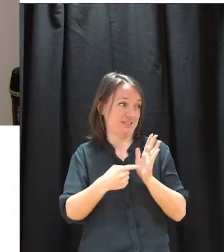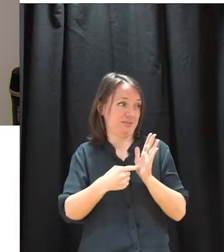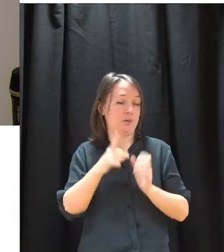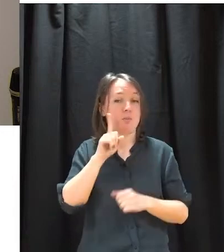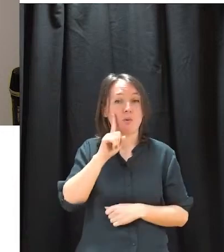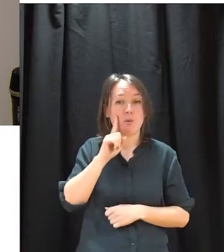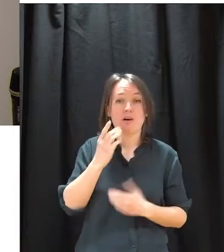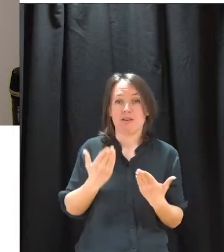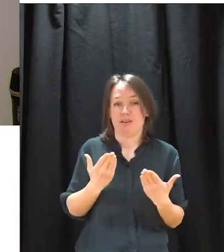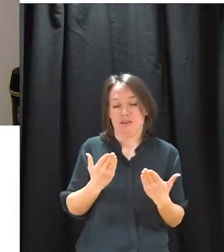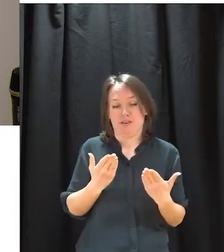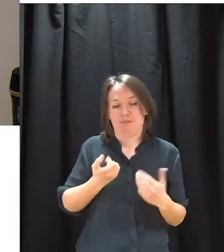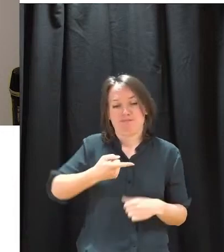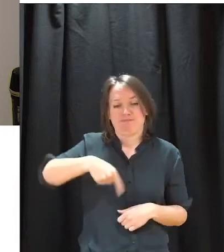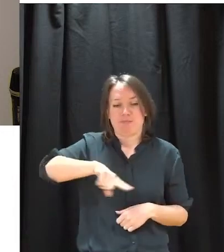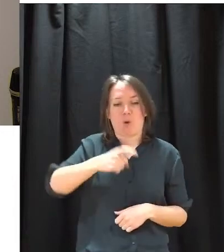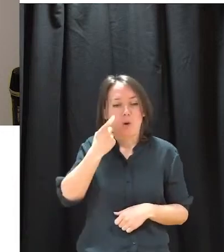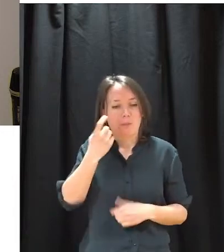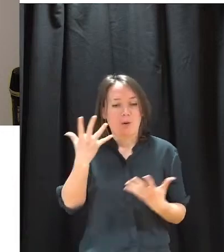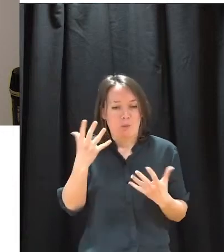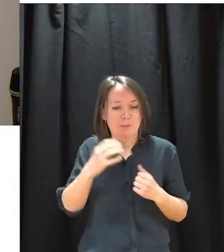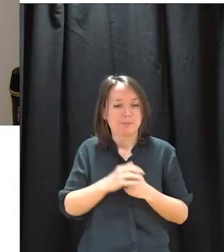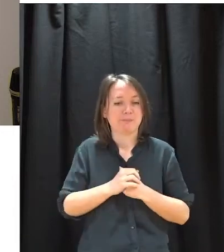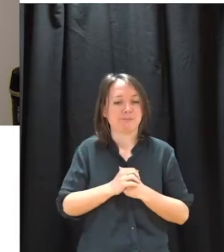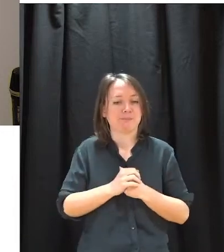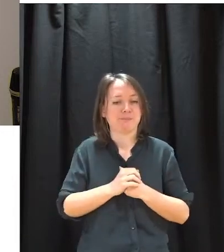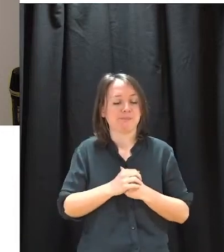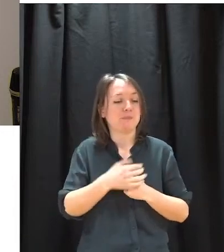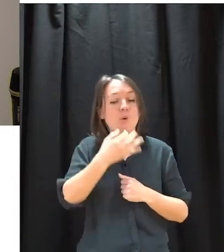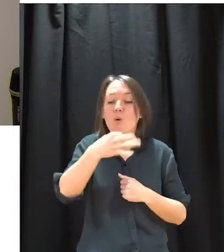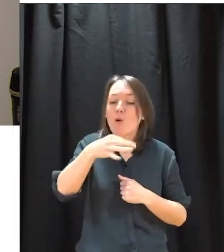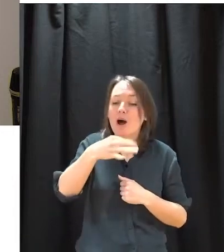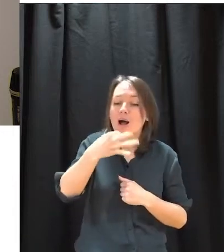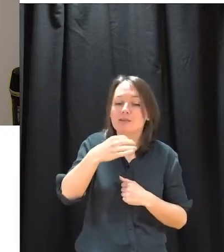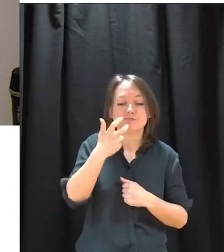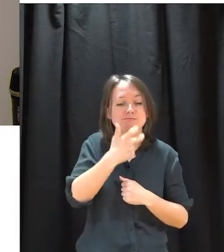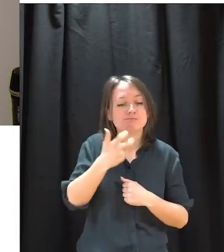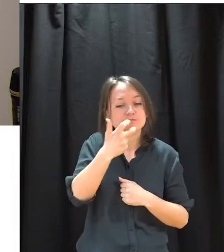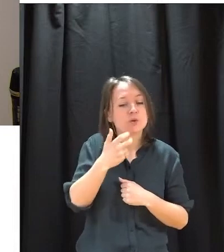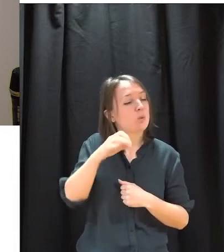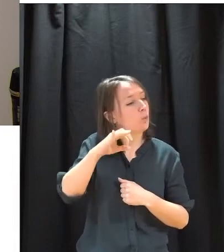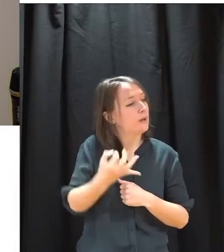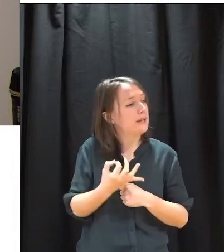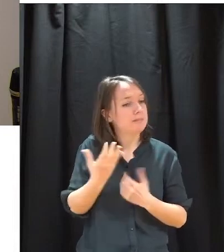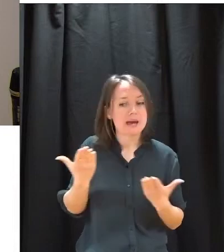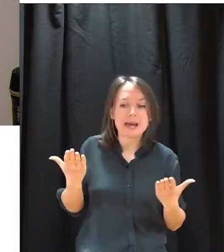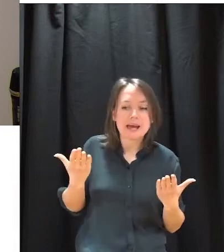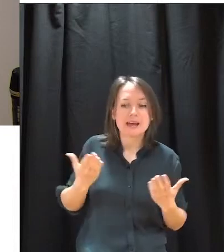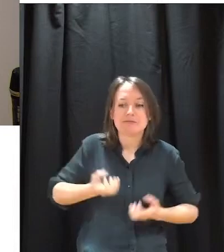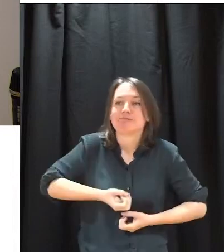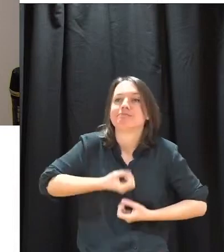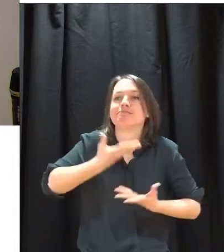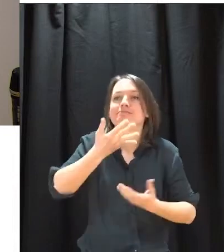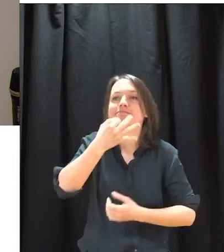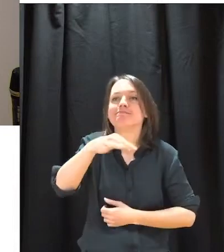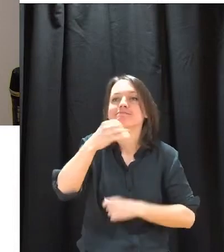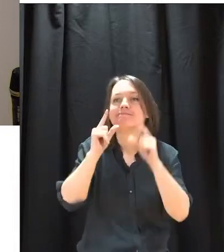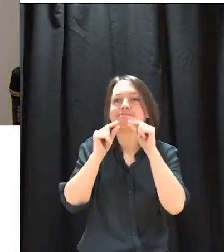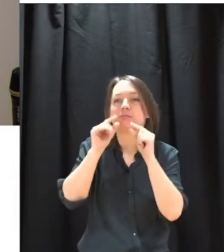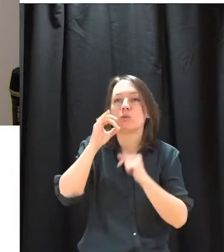que donc l'oral, d'accord, mais après, c'est qu'est-ce qu'on comprend. Donc on peut produire, on peut